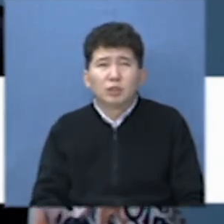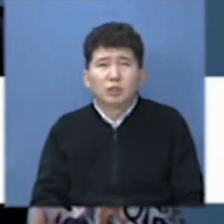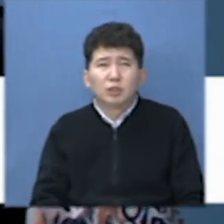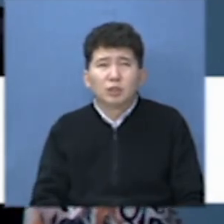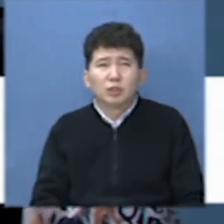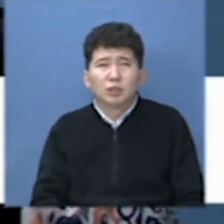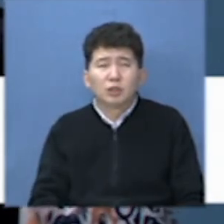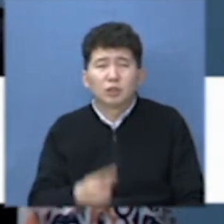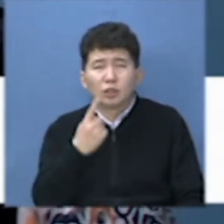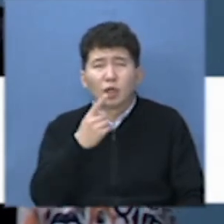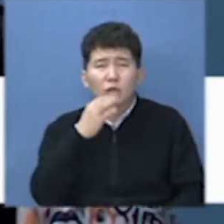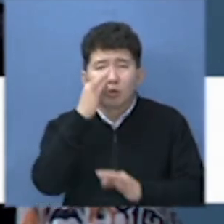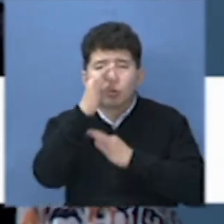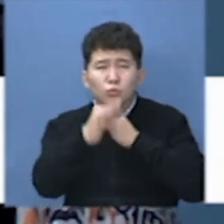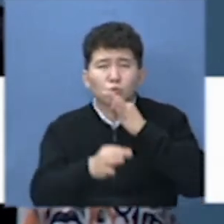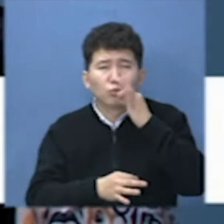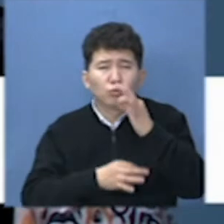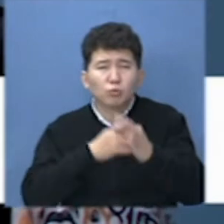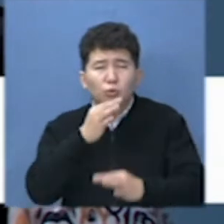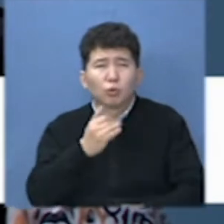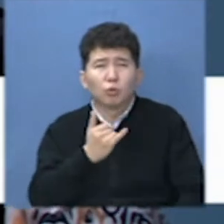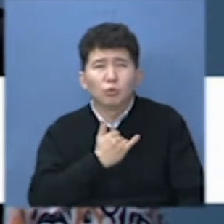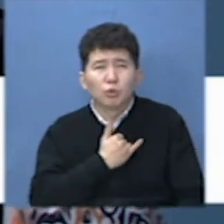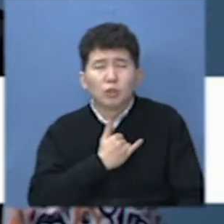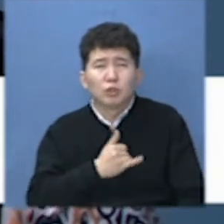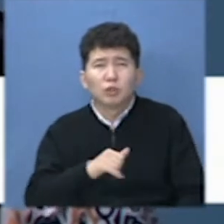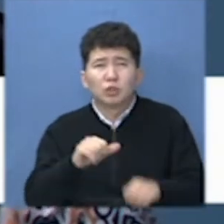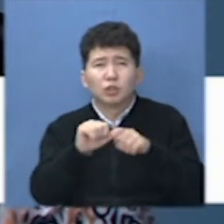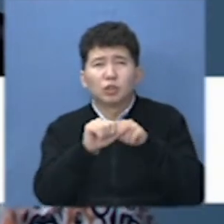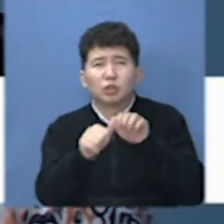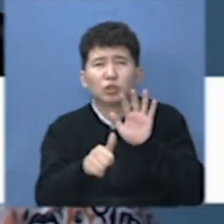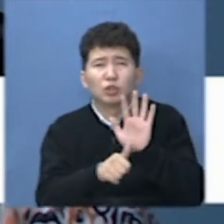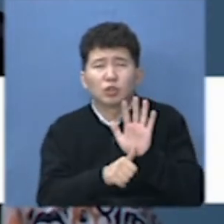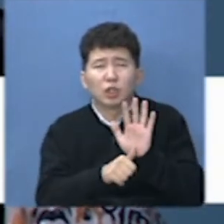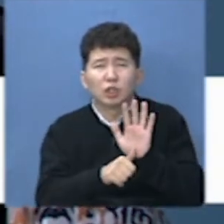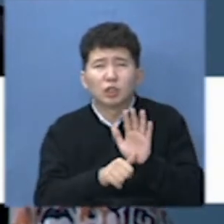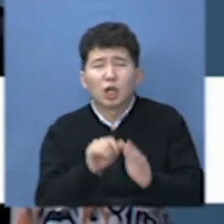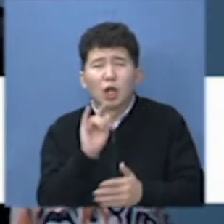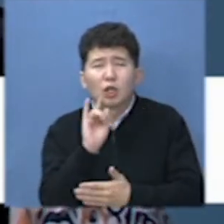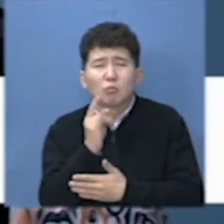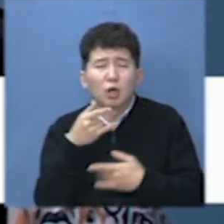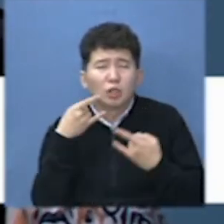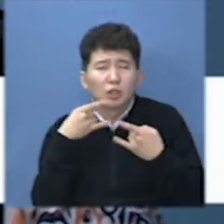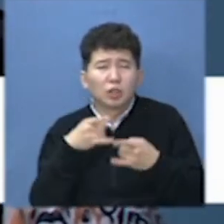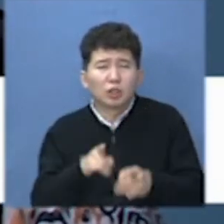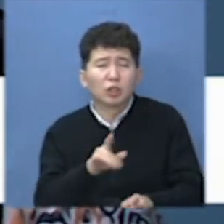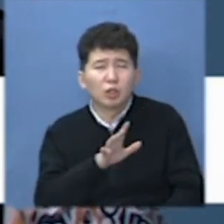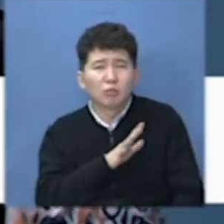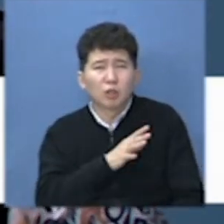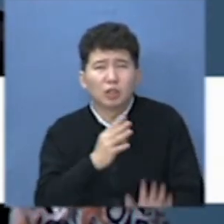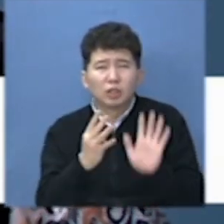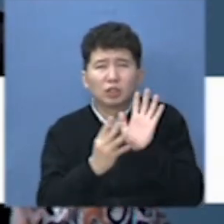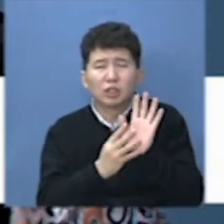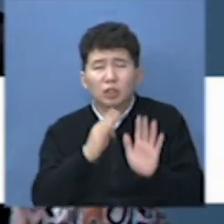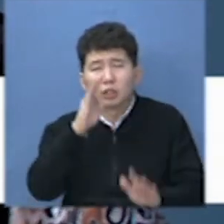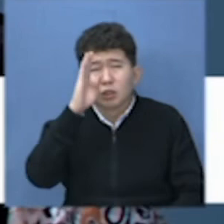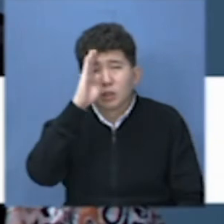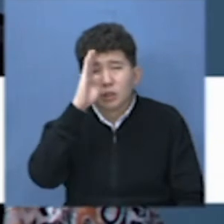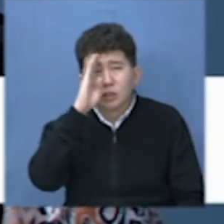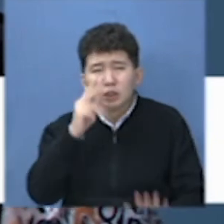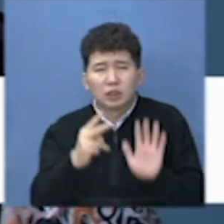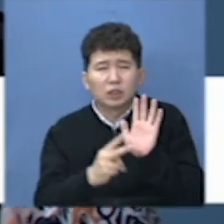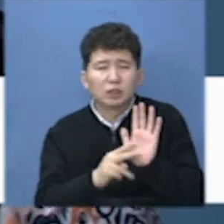Бір тәуліктің ішінде бізде 16 нәресте дүниеге келді. Оның 9-ы ұл, 7-і қыз.